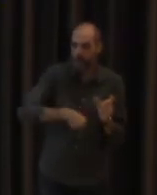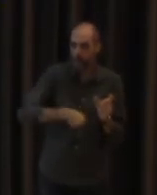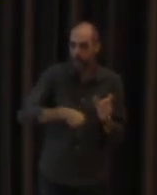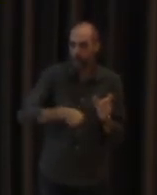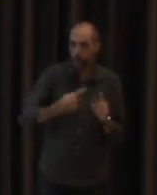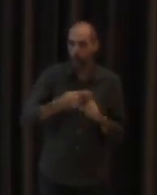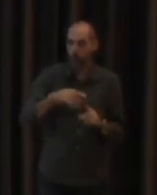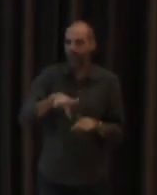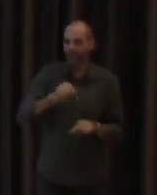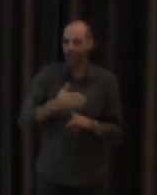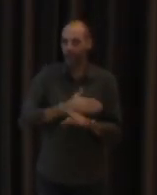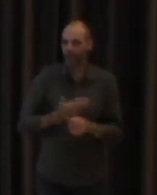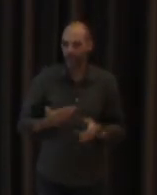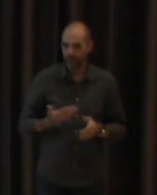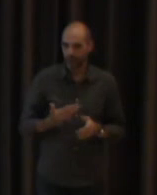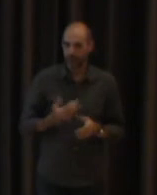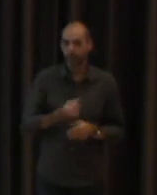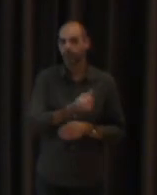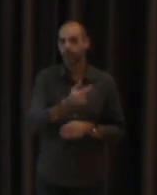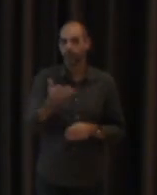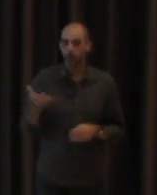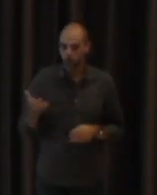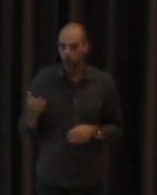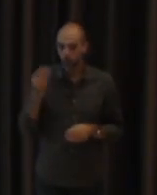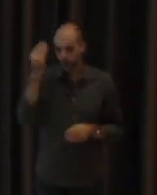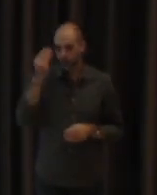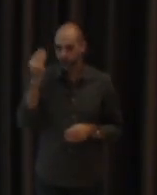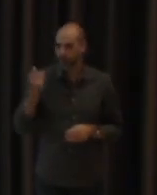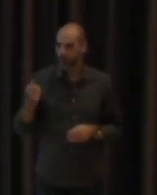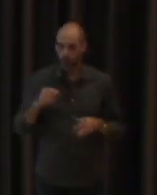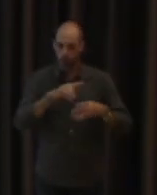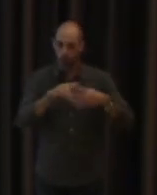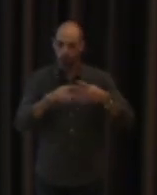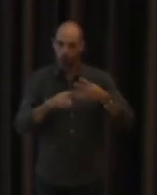deixem sobreentès. Per alguns de vosaltres,